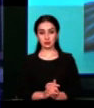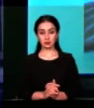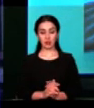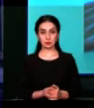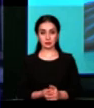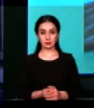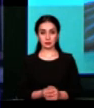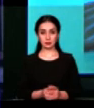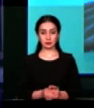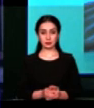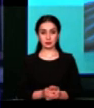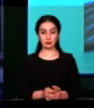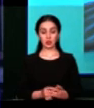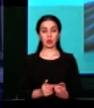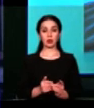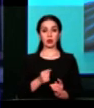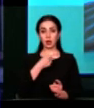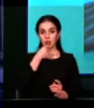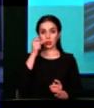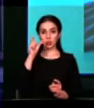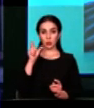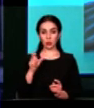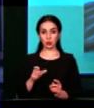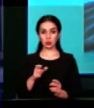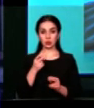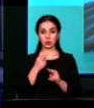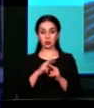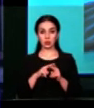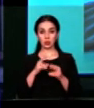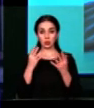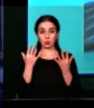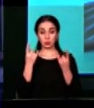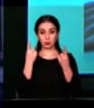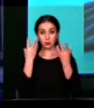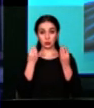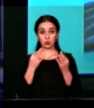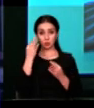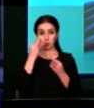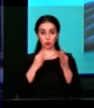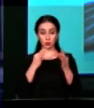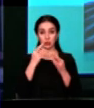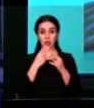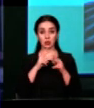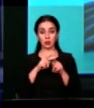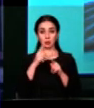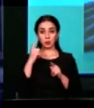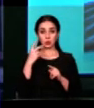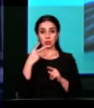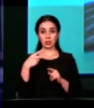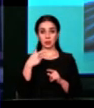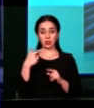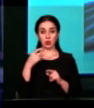Ikkinchi masalamiz, katta odamning sutkali ratsionida 120 gram oqsil bo'lishi